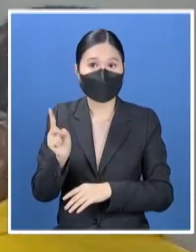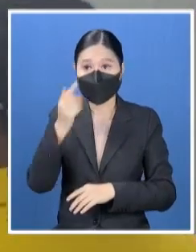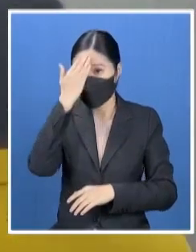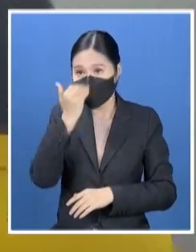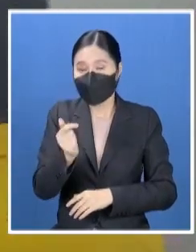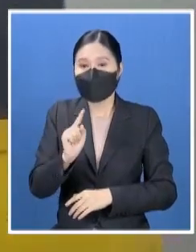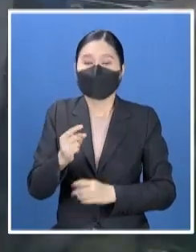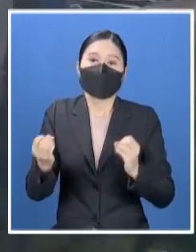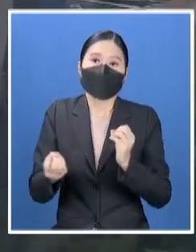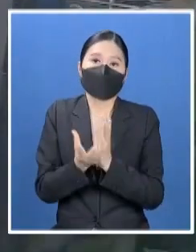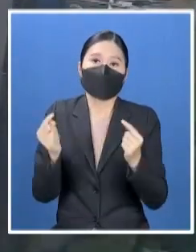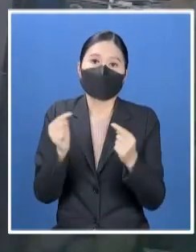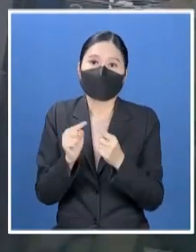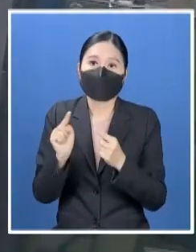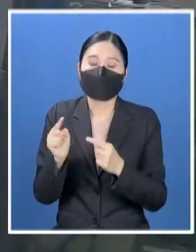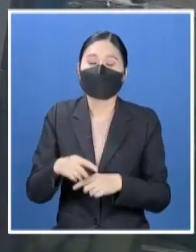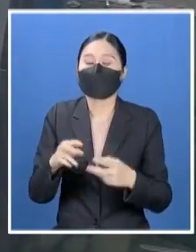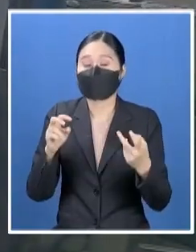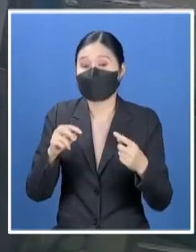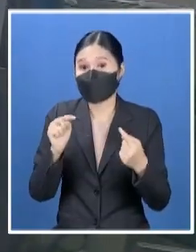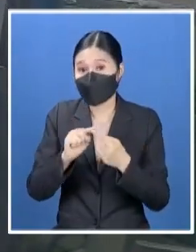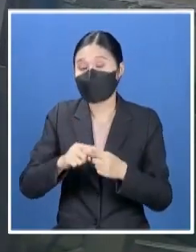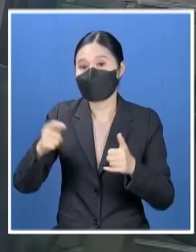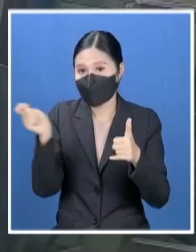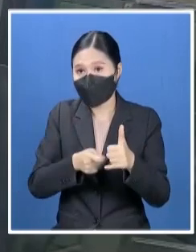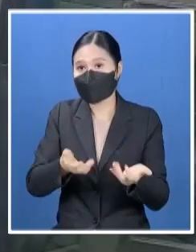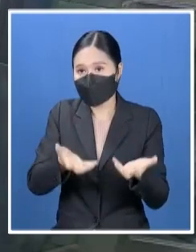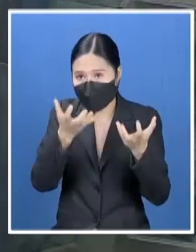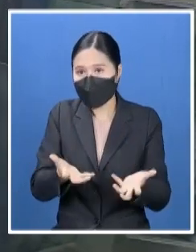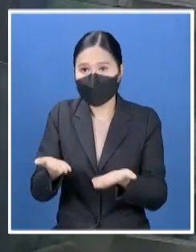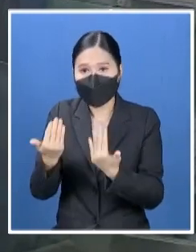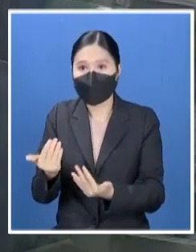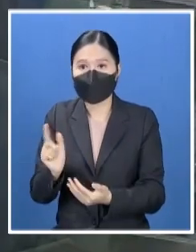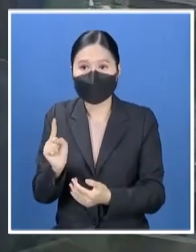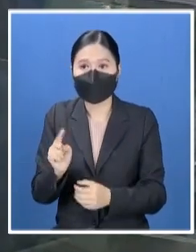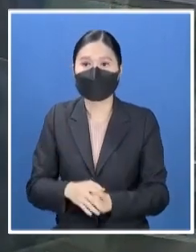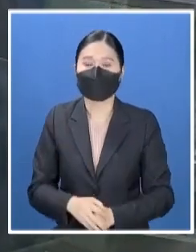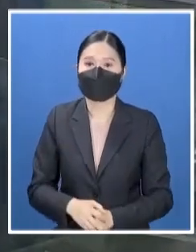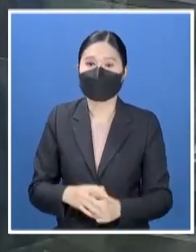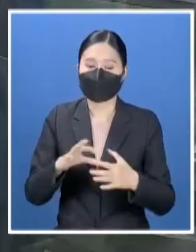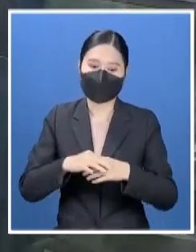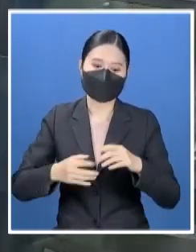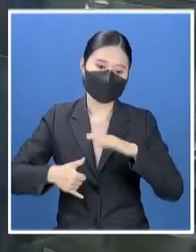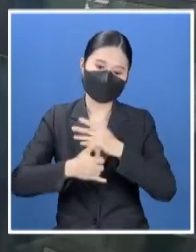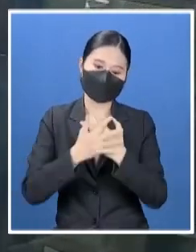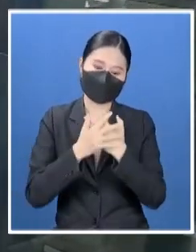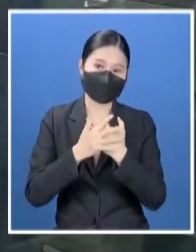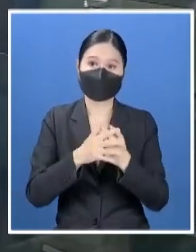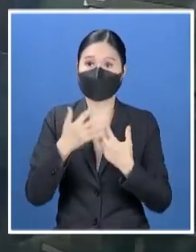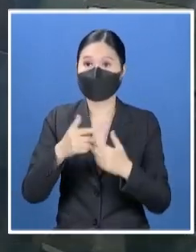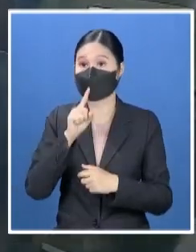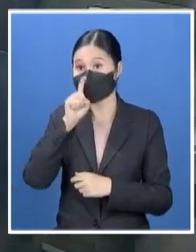เพราะมันจะไปมีผลกับเรื่องของคดีเรื่องของโคตรหนักเบาด้วยรวมไปถึงเรื่องกักขังหน่วงเหนี่ยวด้วย